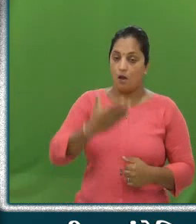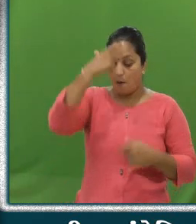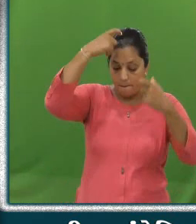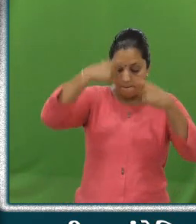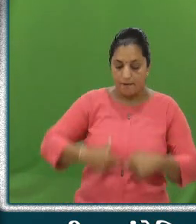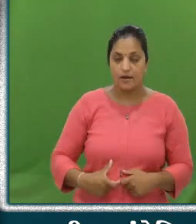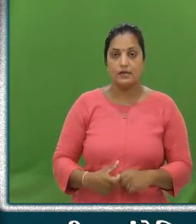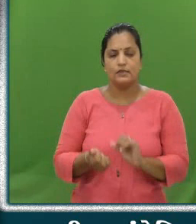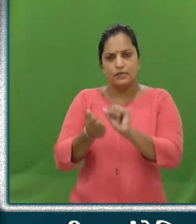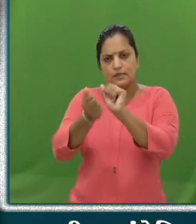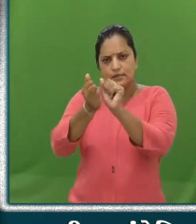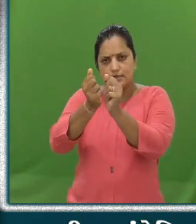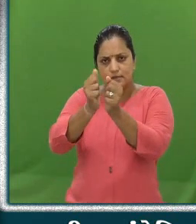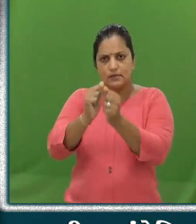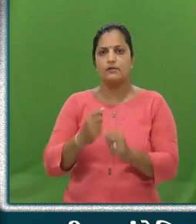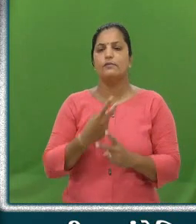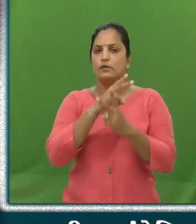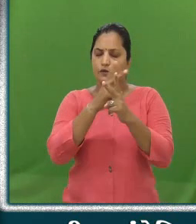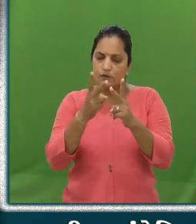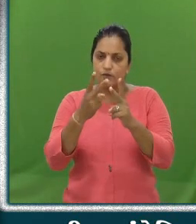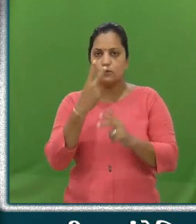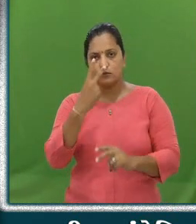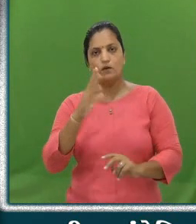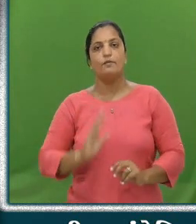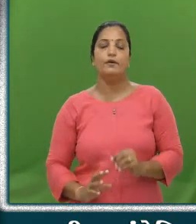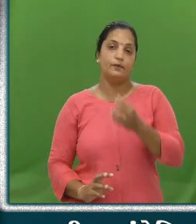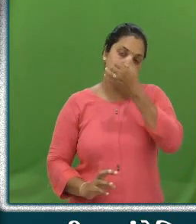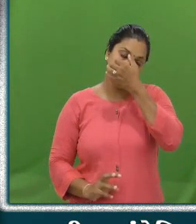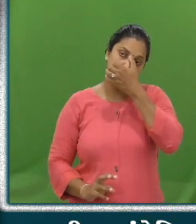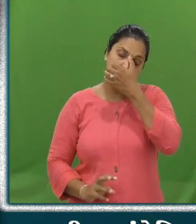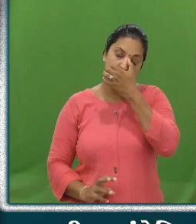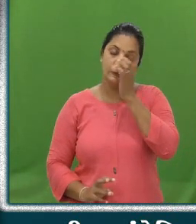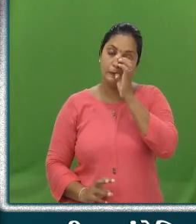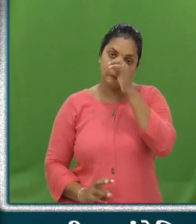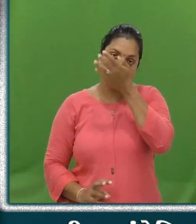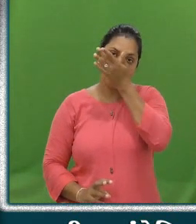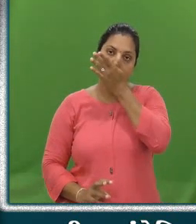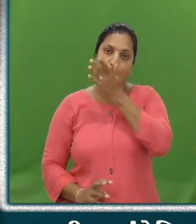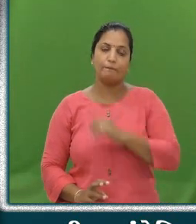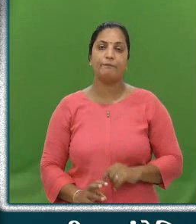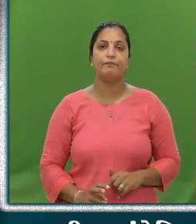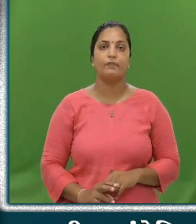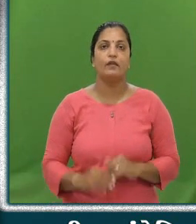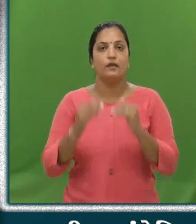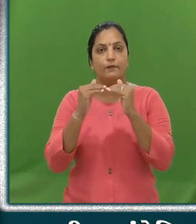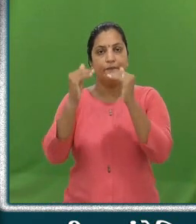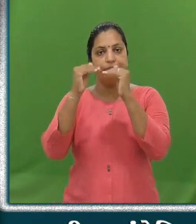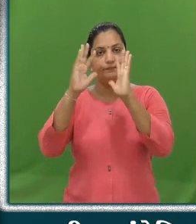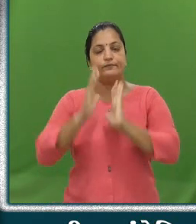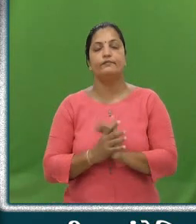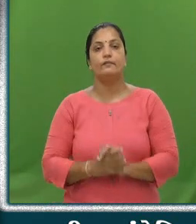માણસ કેવું છે તેની અંદર જે બધું પરિવર્તન જોવા મળ્યું છે એ પરિવર્તન જે છે એ ઉદ્વિકાસ